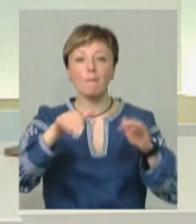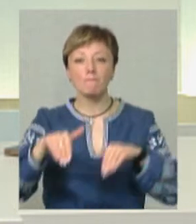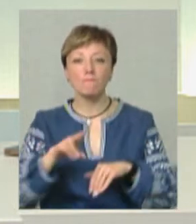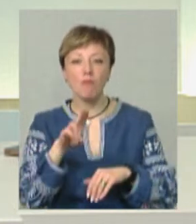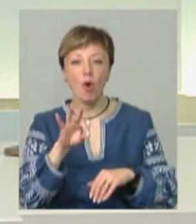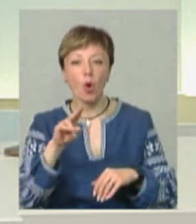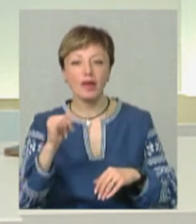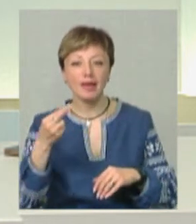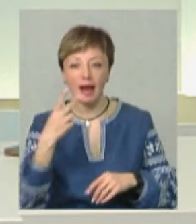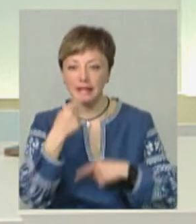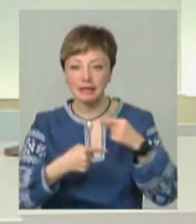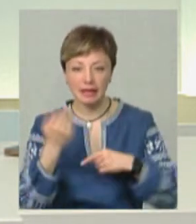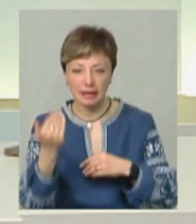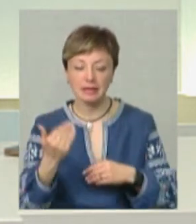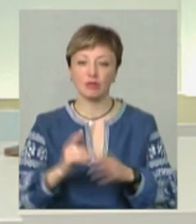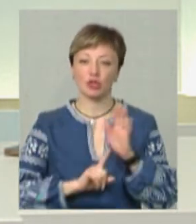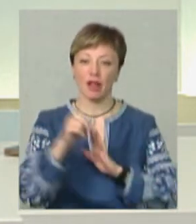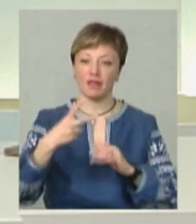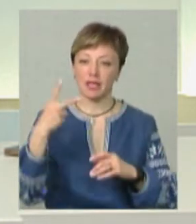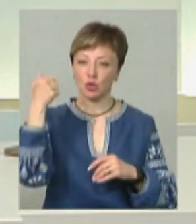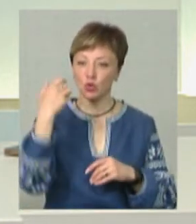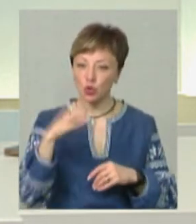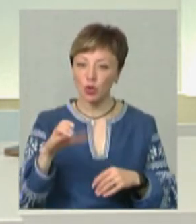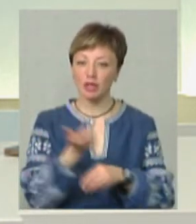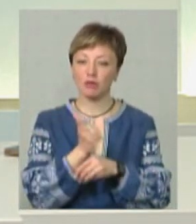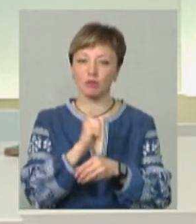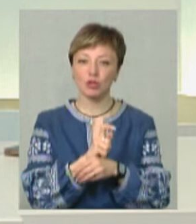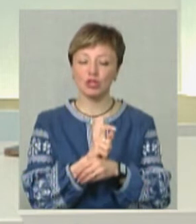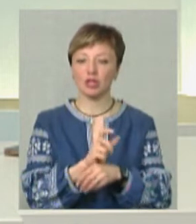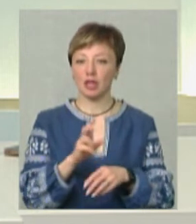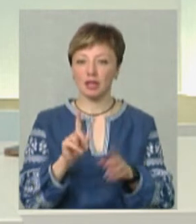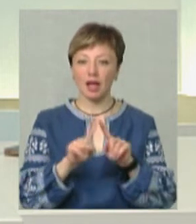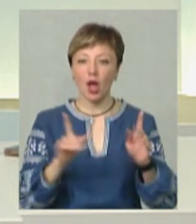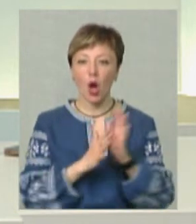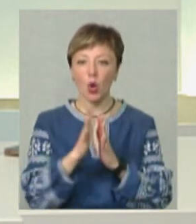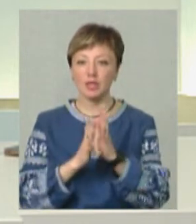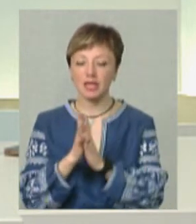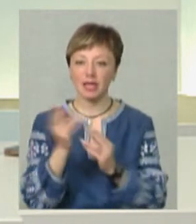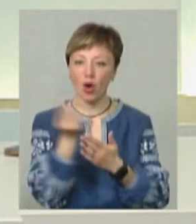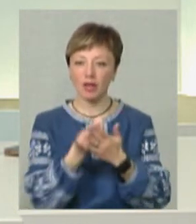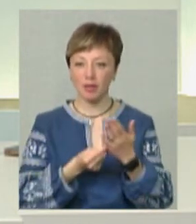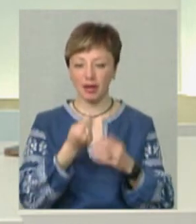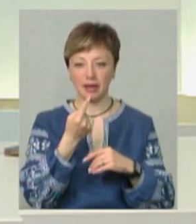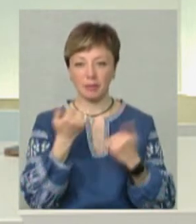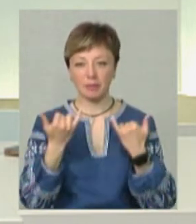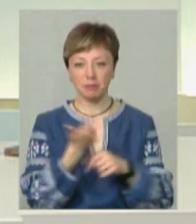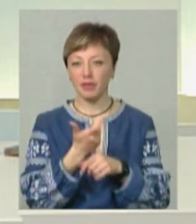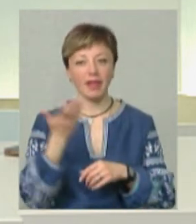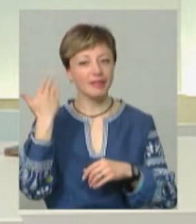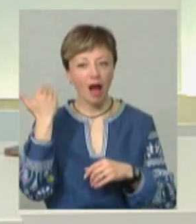традицій. Правда, це вже початок ХХ століття, тут більш такі брукарівські рослинні орнаменти, тобто недавні, більш